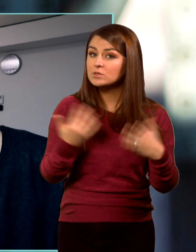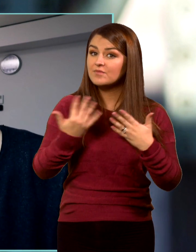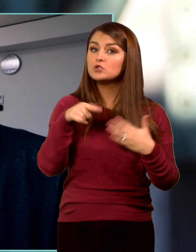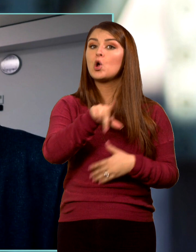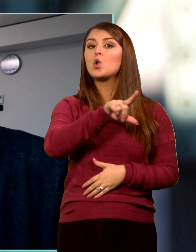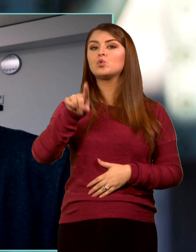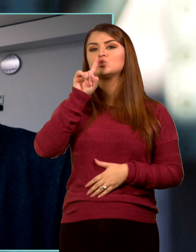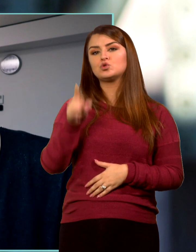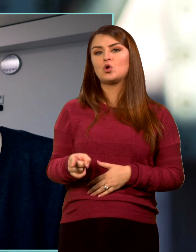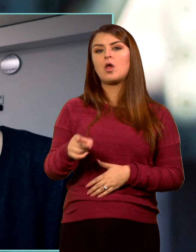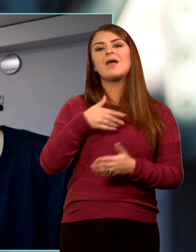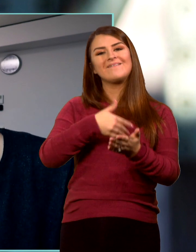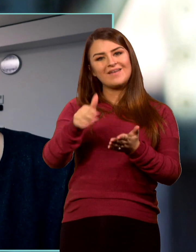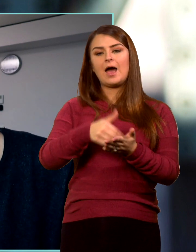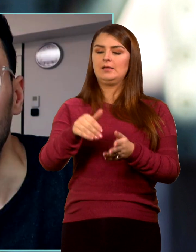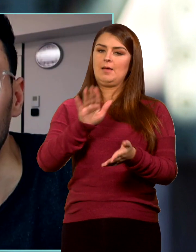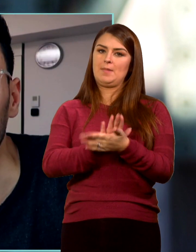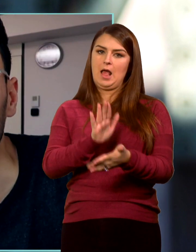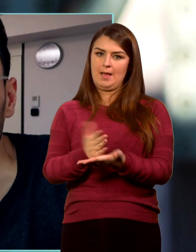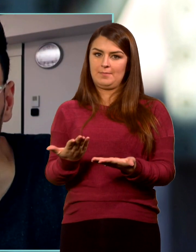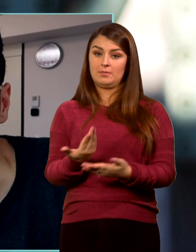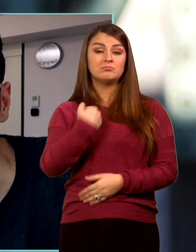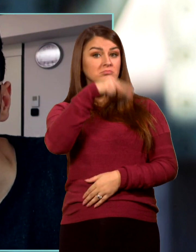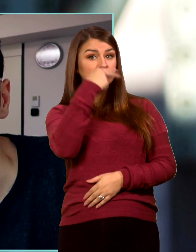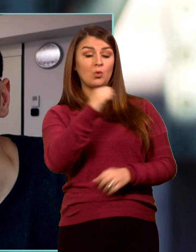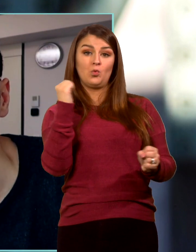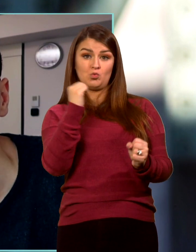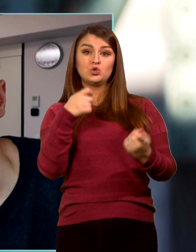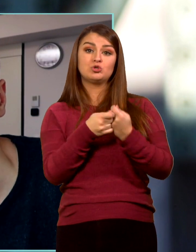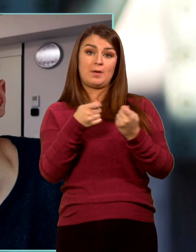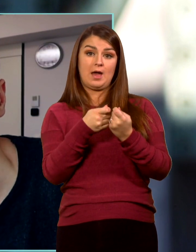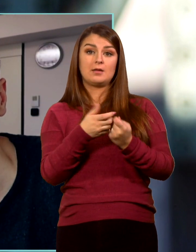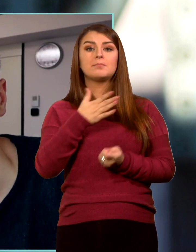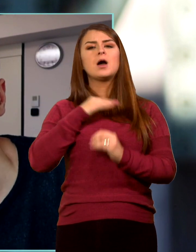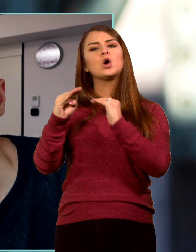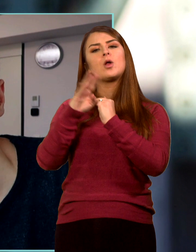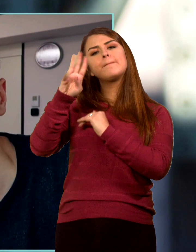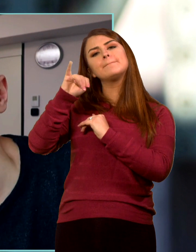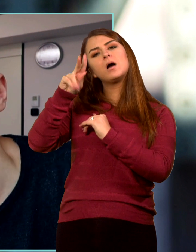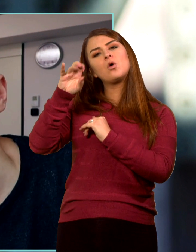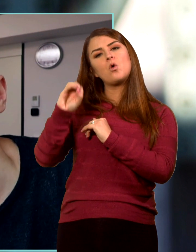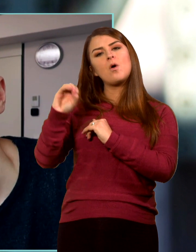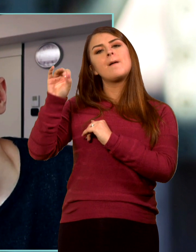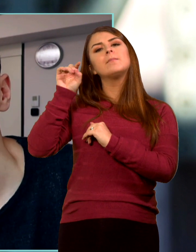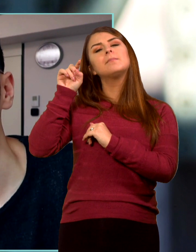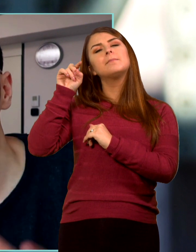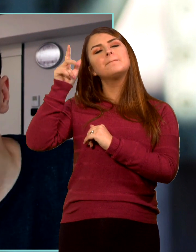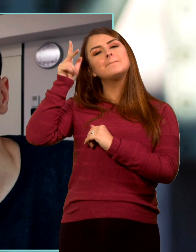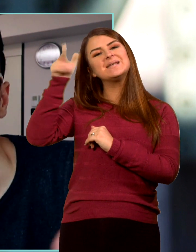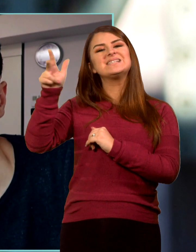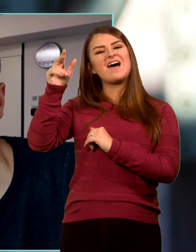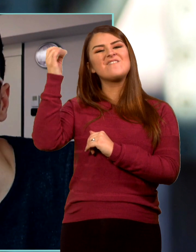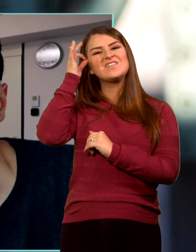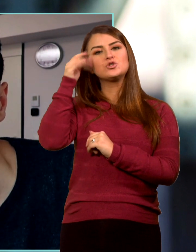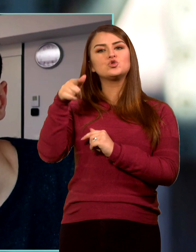von Lucke soll unter allen Umständen weiterhin stattfinden. Das finde ich sehr, sehr spannend und möchte mal von meinem Kollegen Mirko von Mr. Wissen2Go wissen, was hältst du